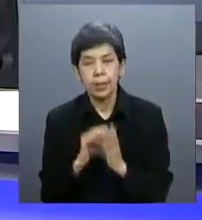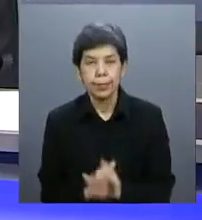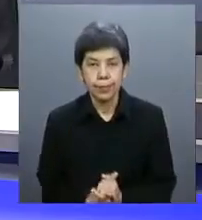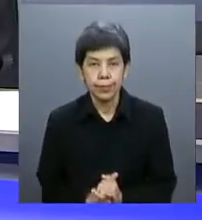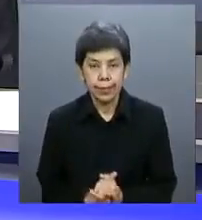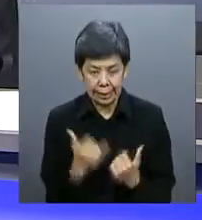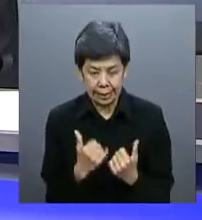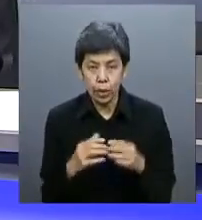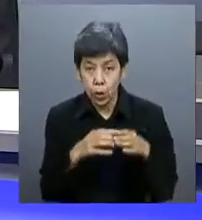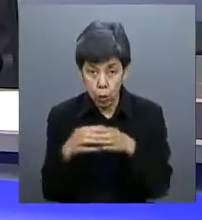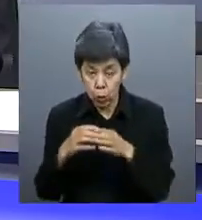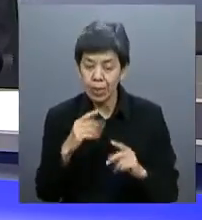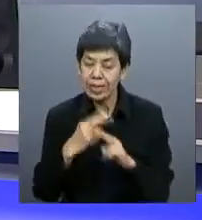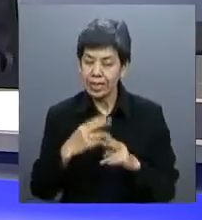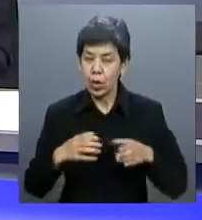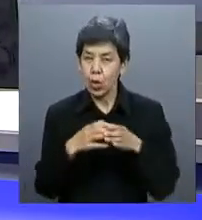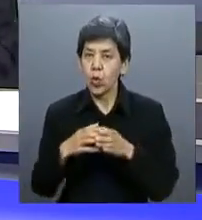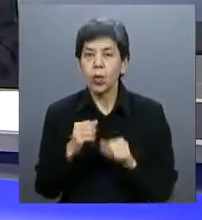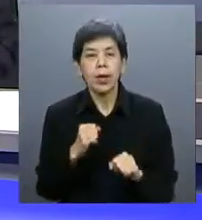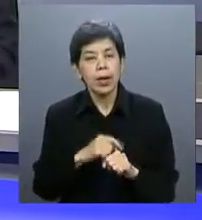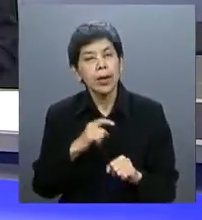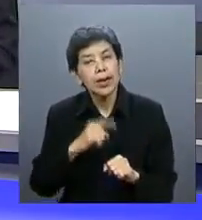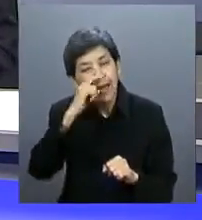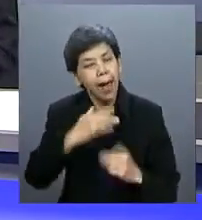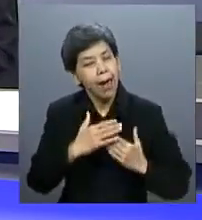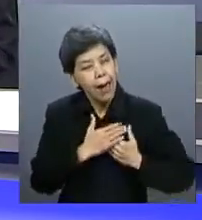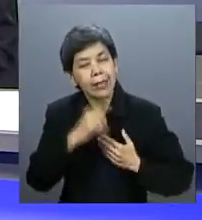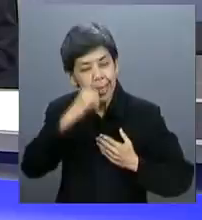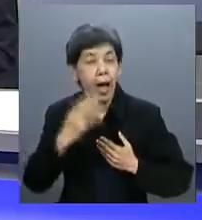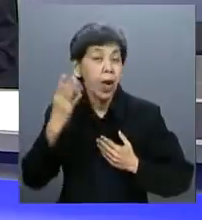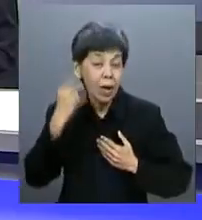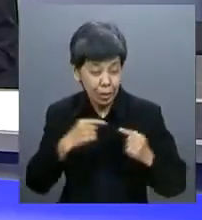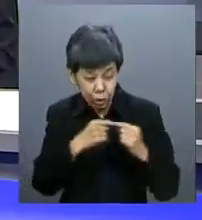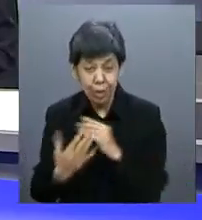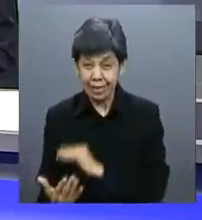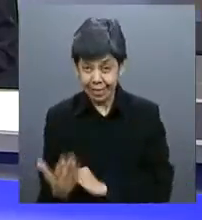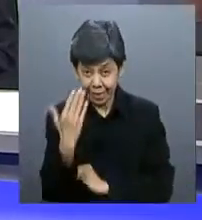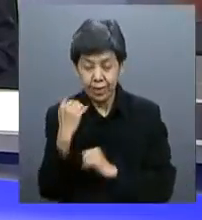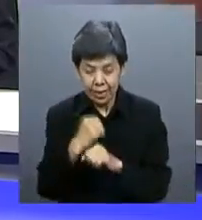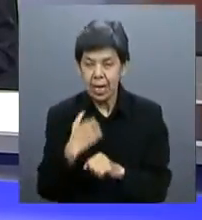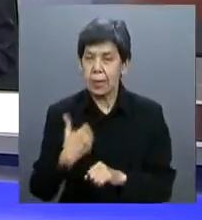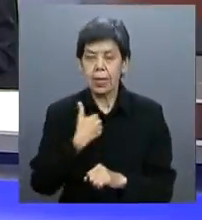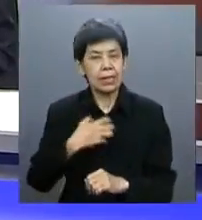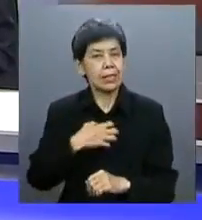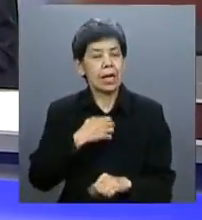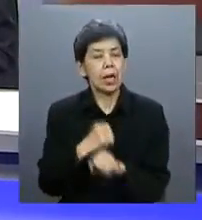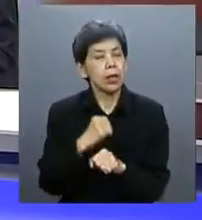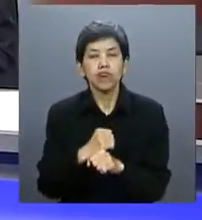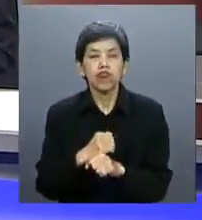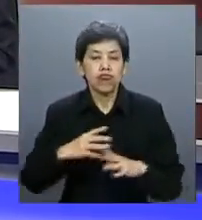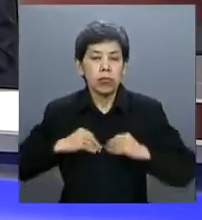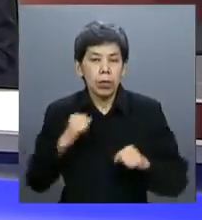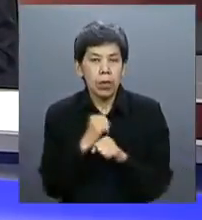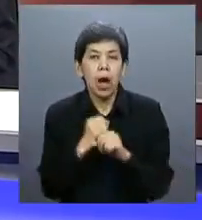ส่วนการชุมนุมของกลุ่มที่เรียกตัวเองว่ากลุ่มคนรักบ้านเกิดตั้งแต่เมื่อคืนต่อเนื่องถึงเช้าวันนี้นะครับซึ่งมีวัตถุประสงค์เพื่อคัดค้านการ